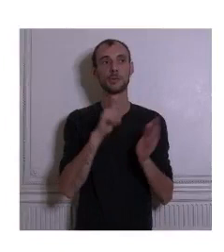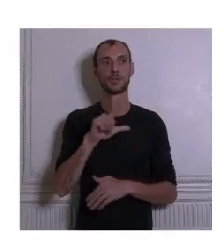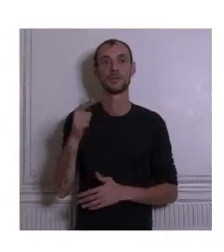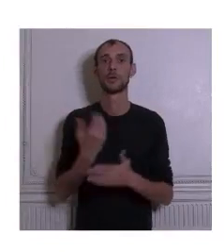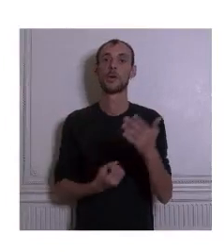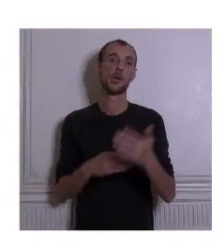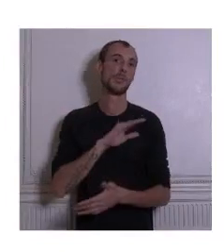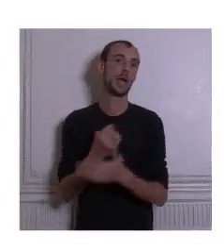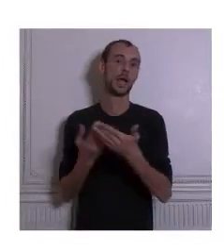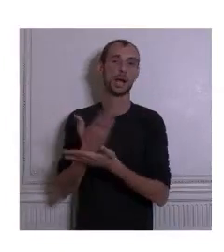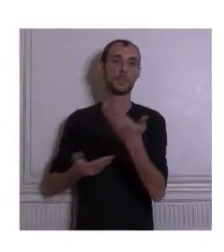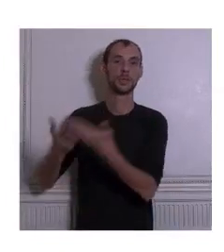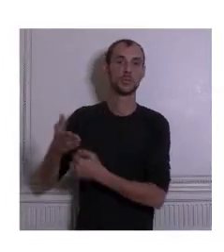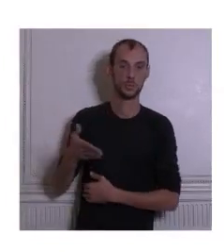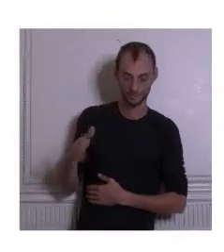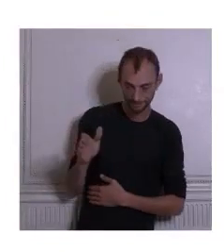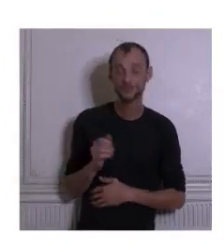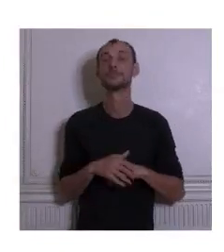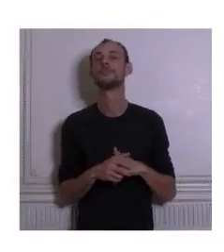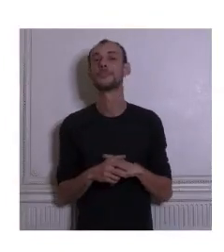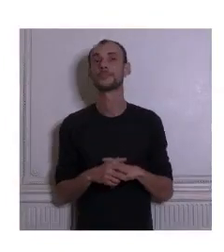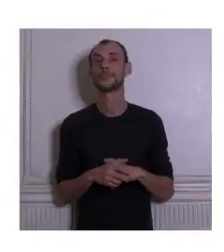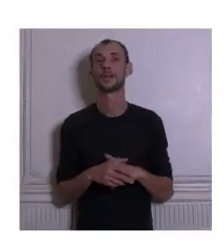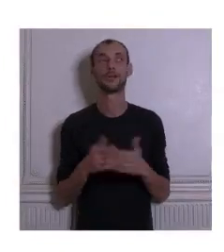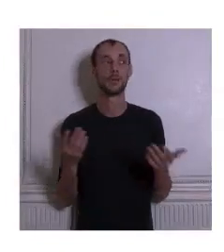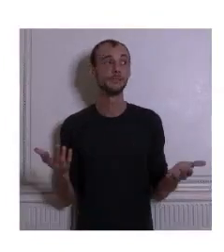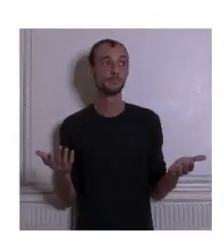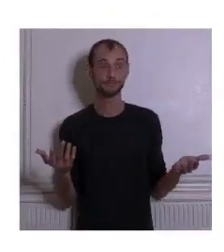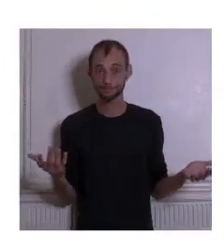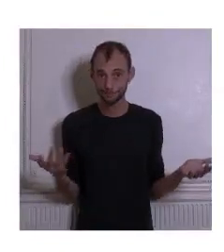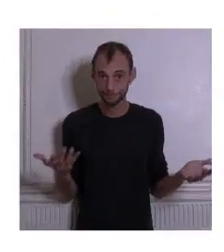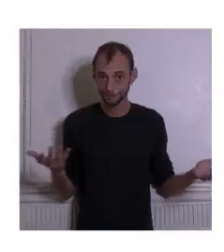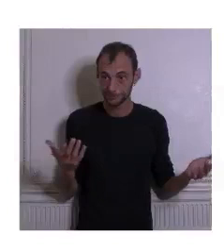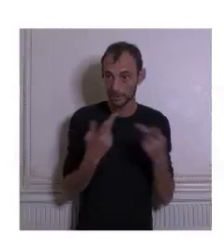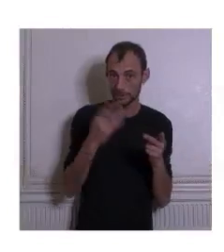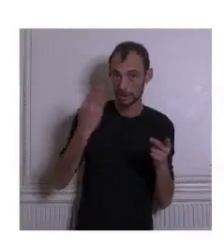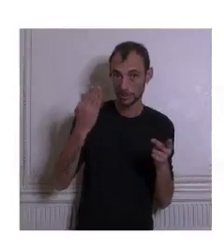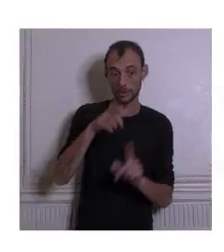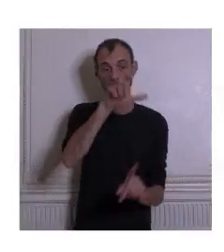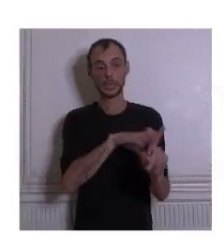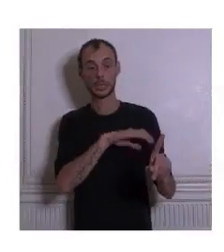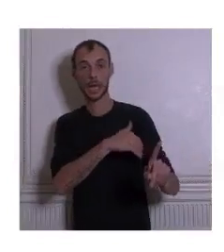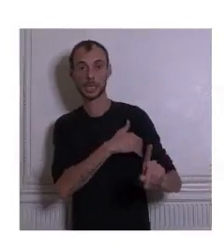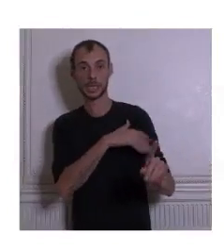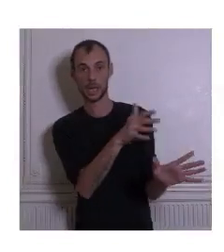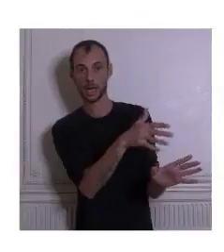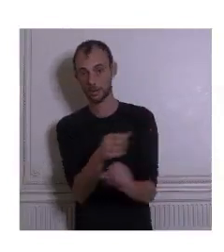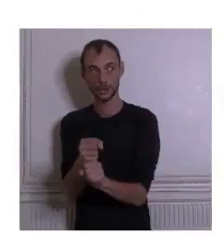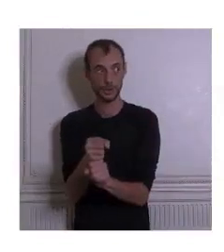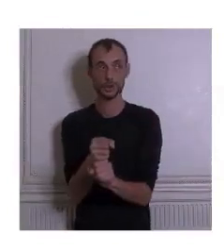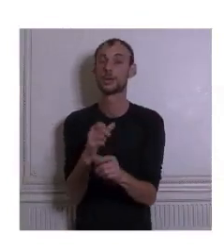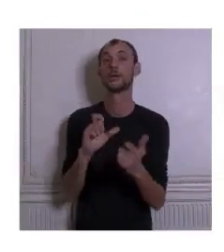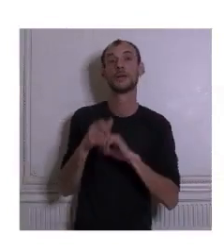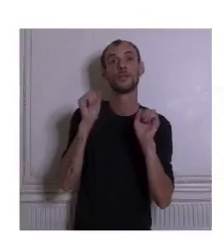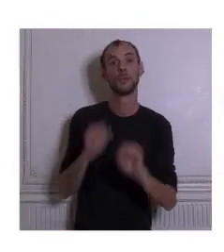maximum 6 mois, lors d'un détachement pour l'accomplissement d'un stage ou d'une période de scolarité préalable à la